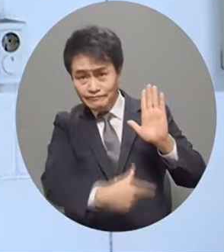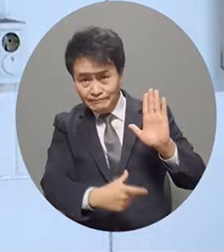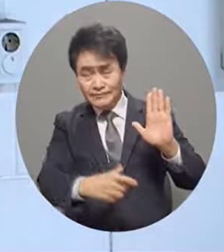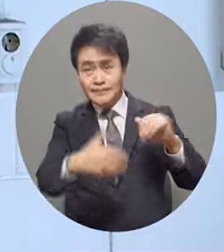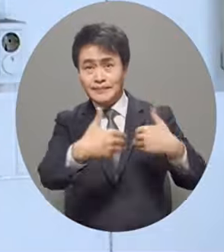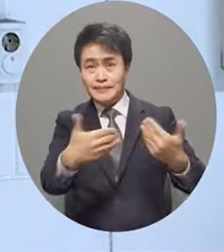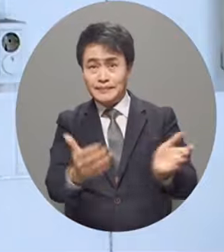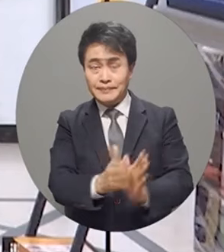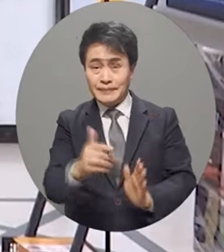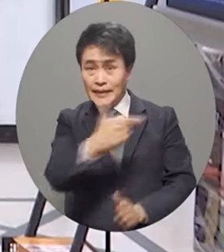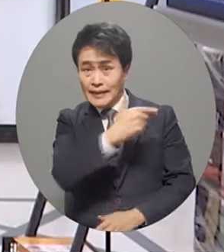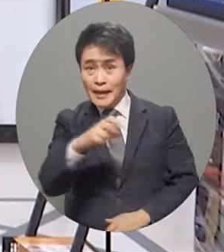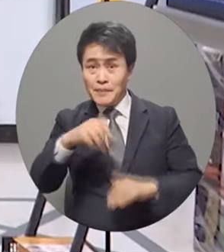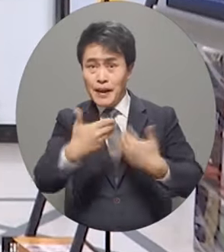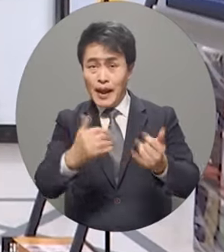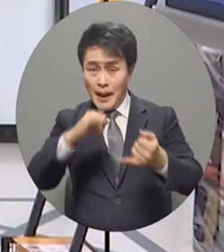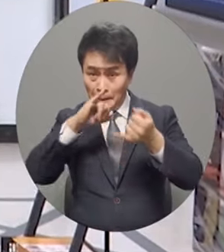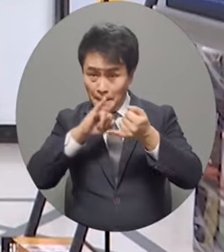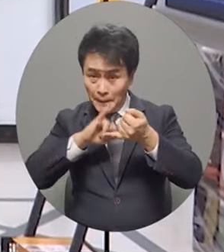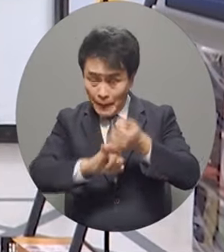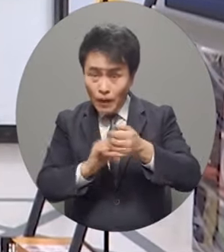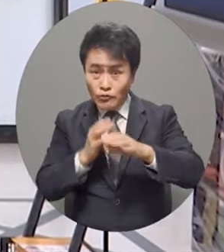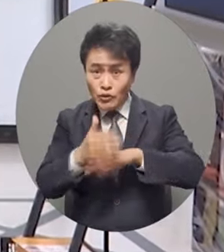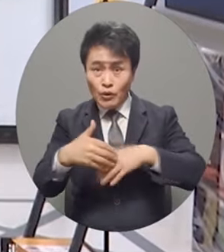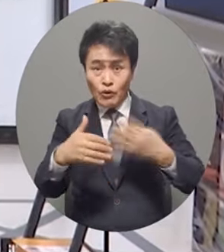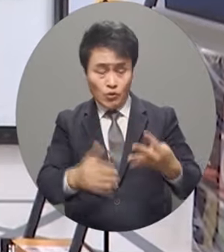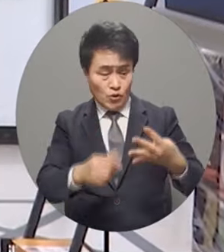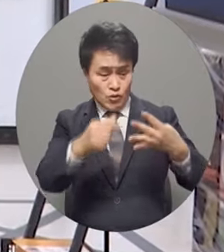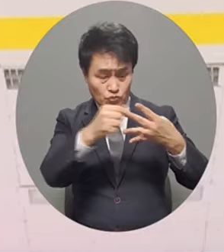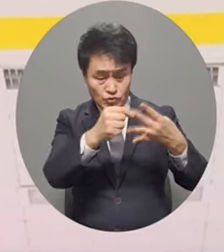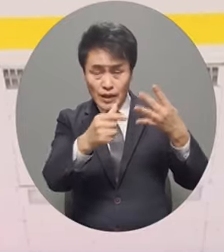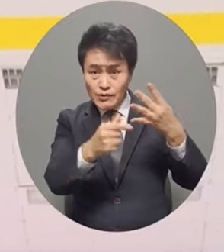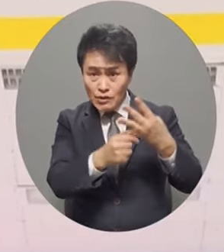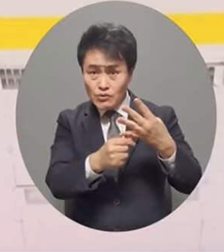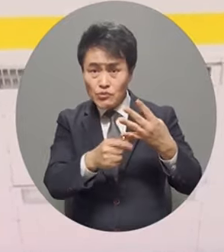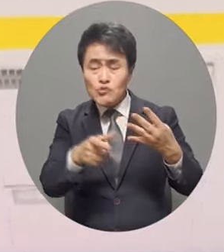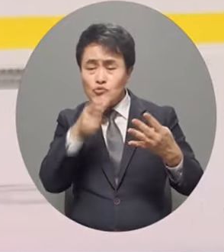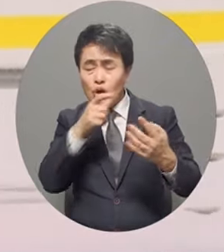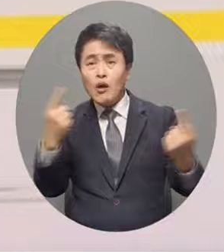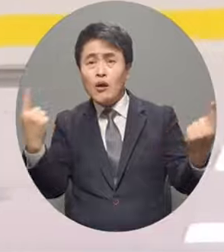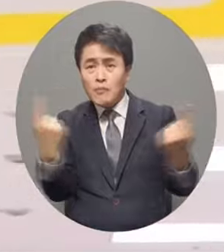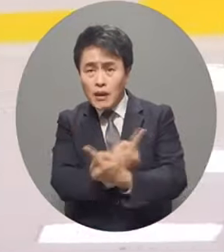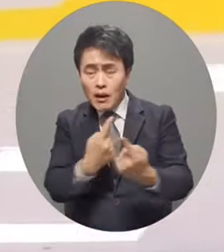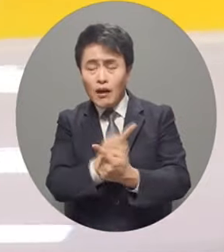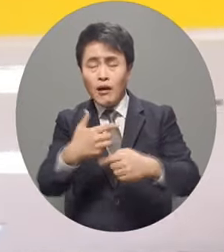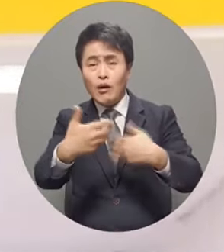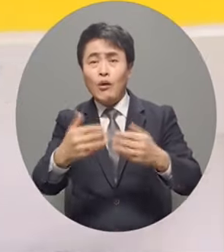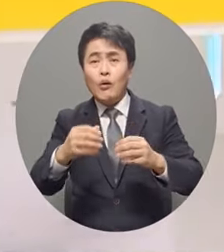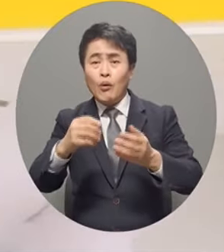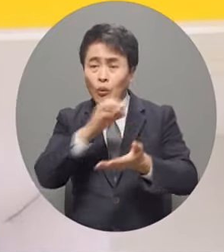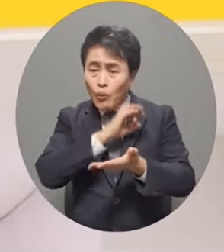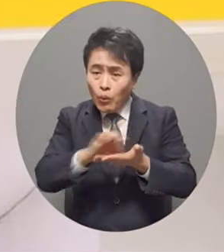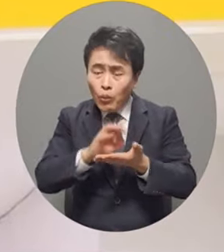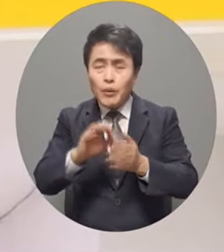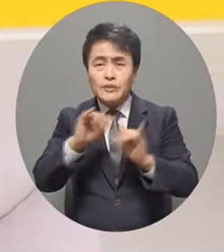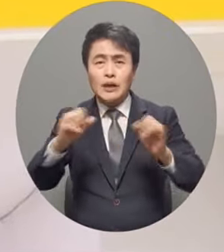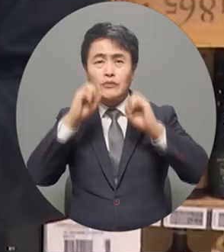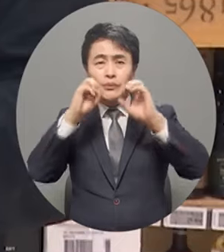대형마트 의무 휴업일이 매달 둘째, 넷째 주 수요일로 바뀌면서 소비자들에게 적극적으로 안내하고 있는